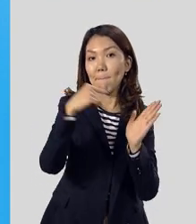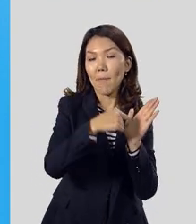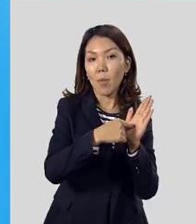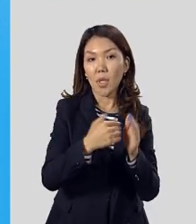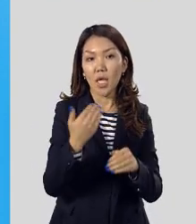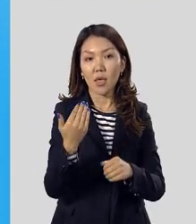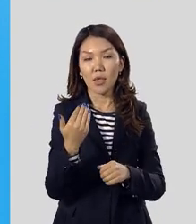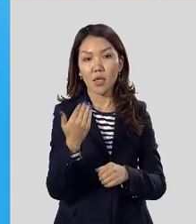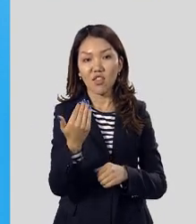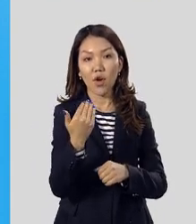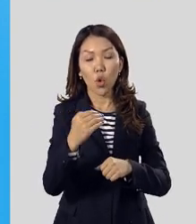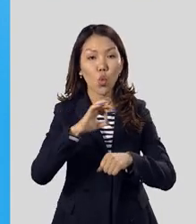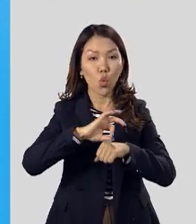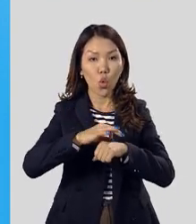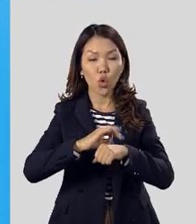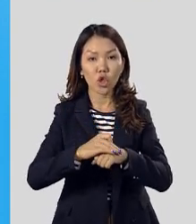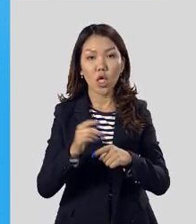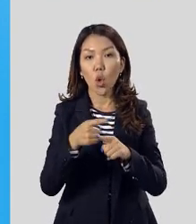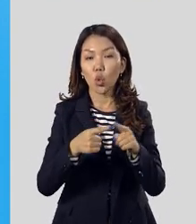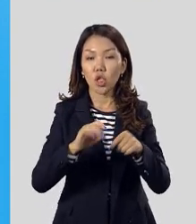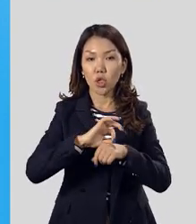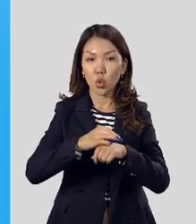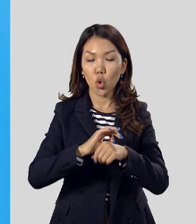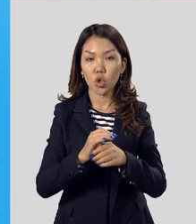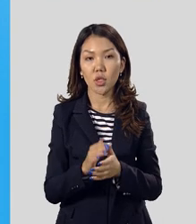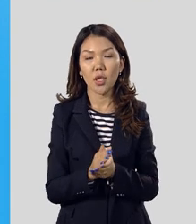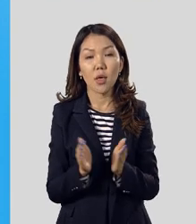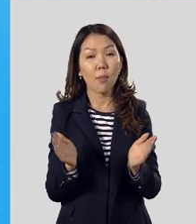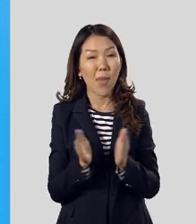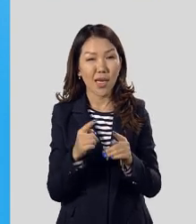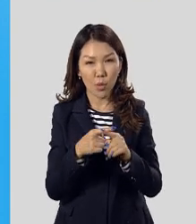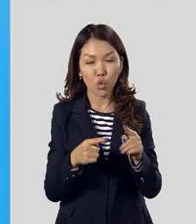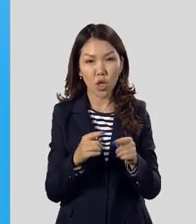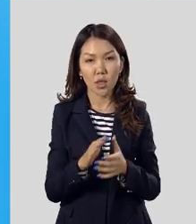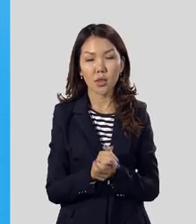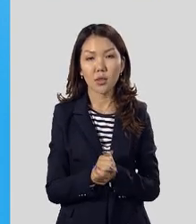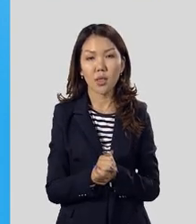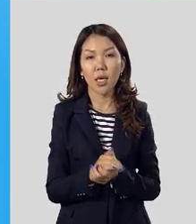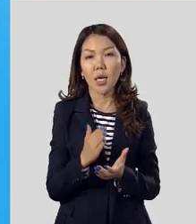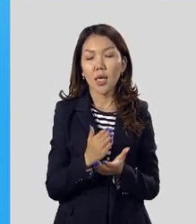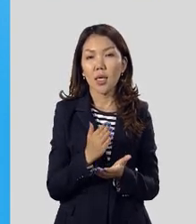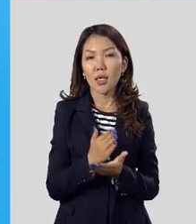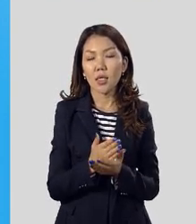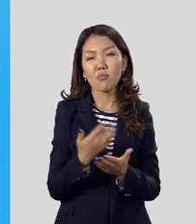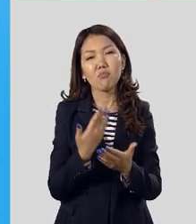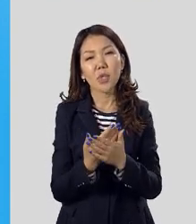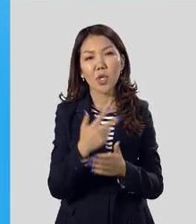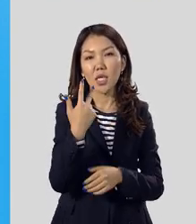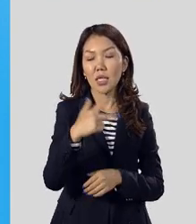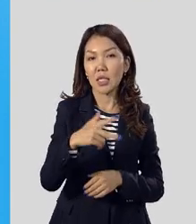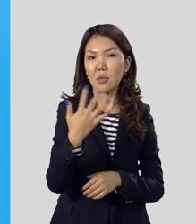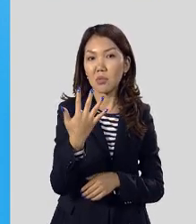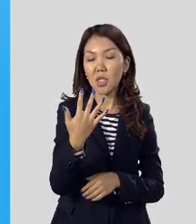кожа. Так, на участке кожи размером с небольшую монетку расположено около